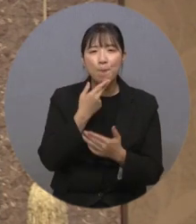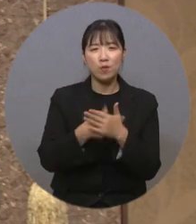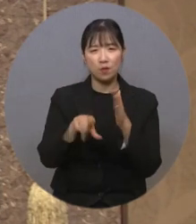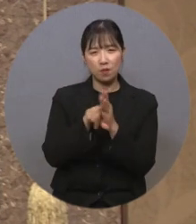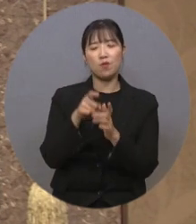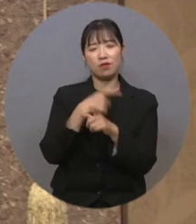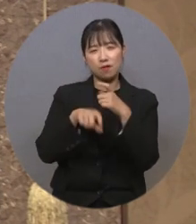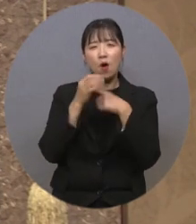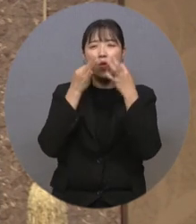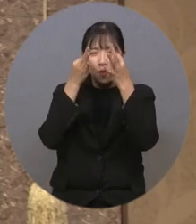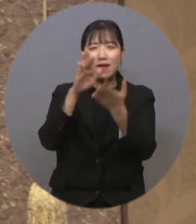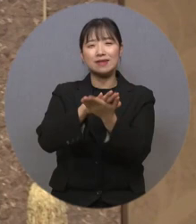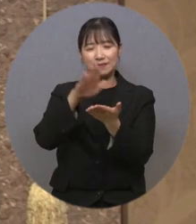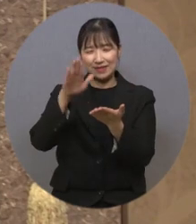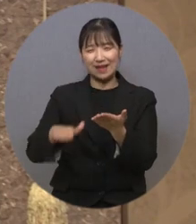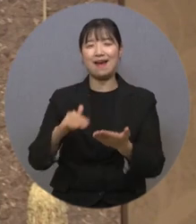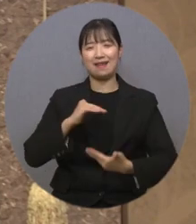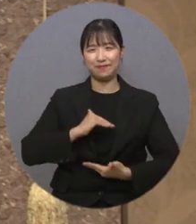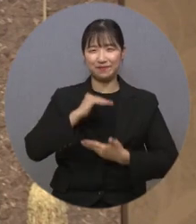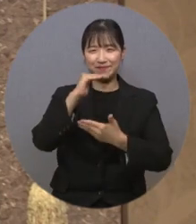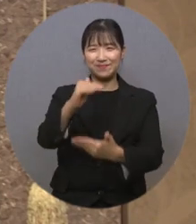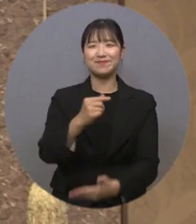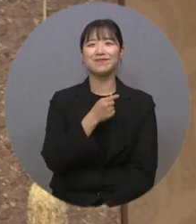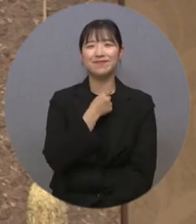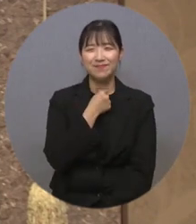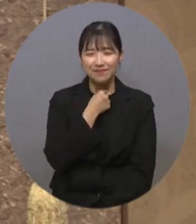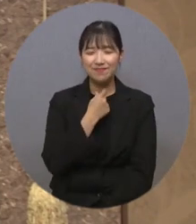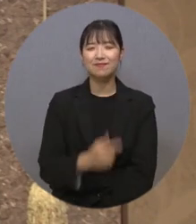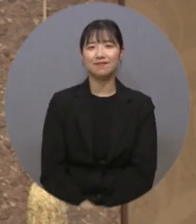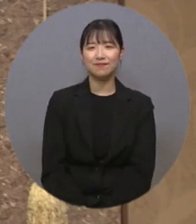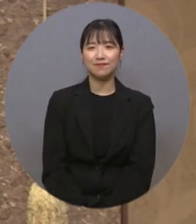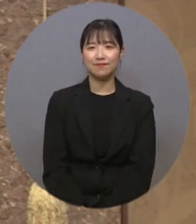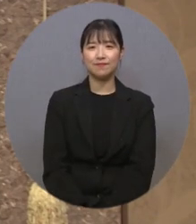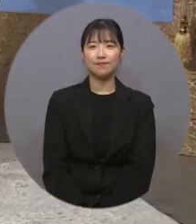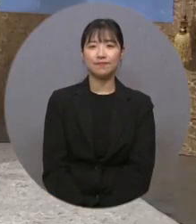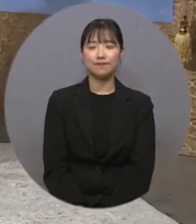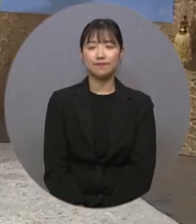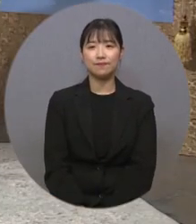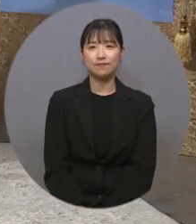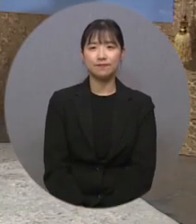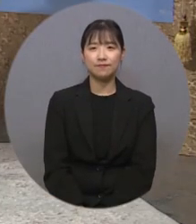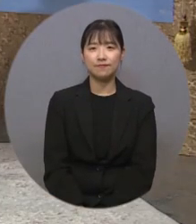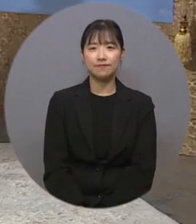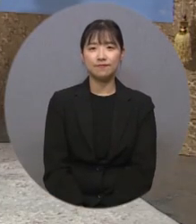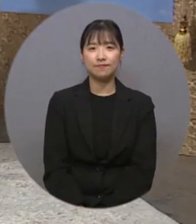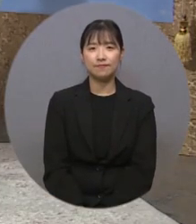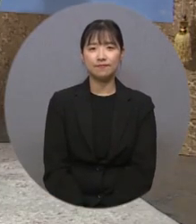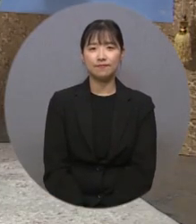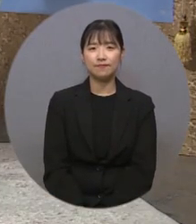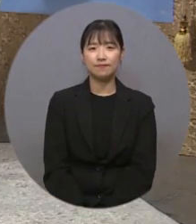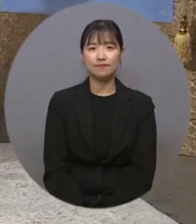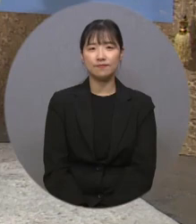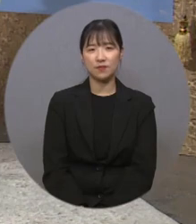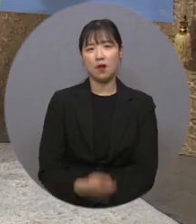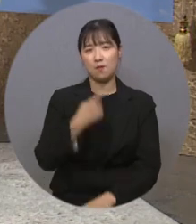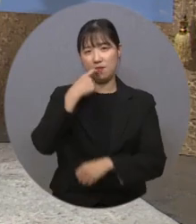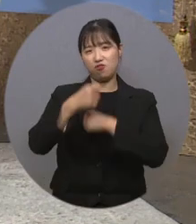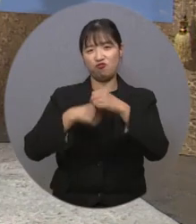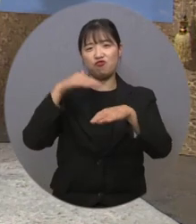더 노력하겠습니다. 이렇게 소감을 좀 말씀드리고 싶네요. 네.